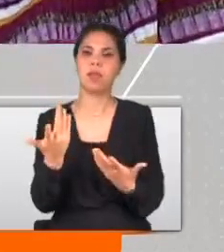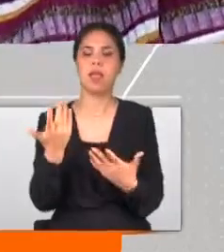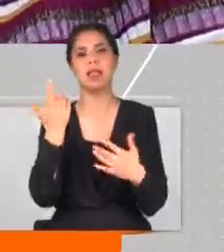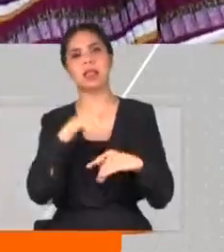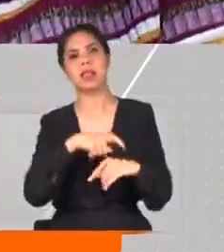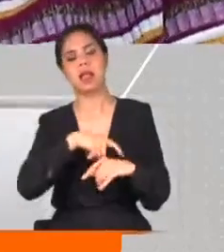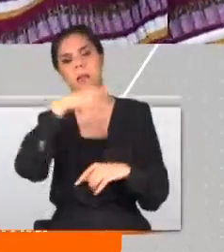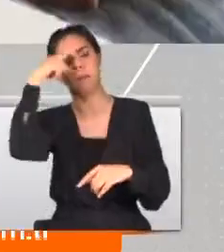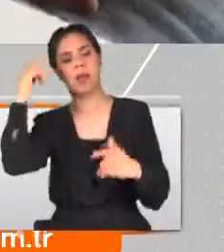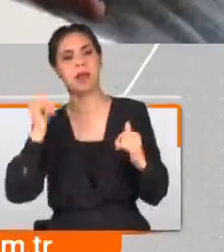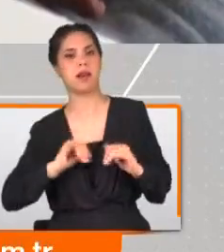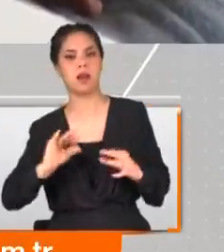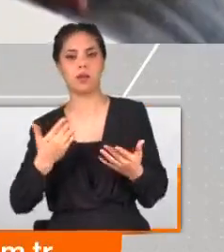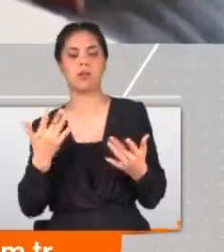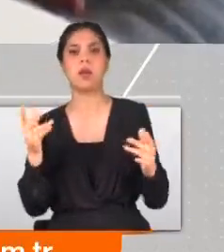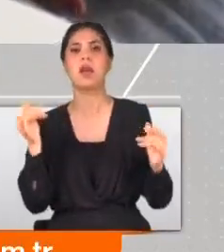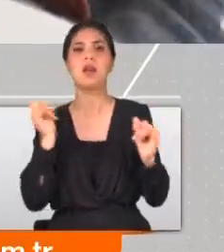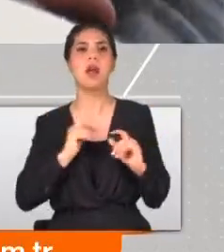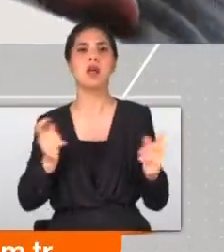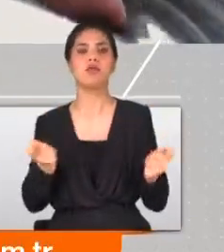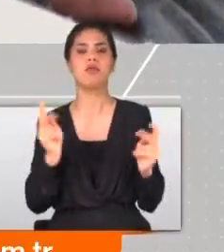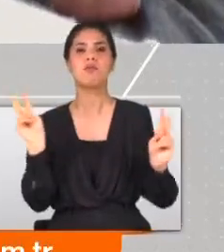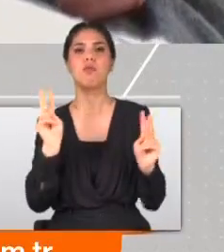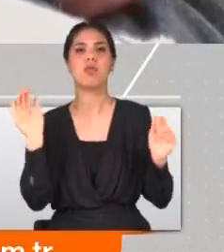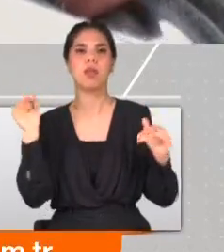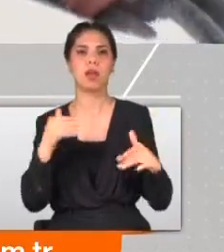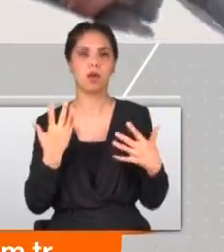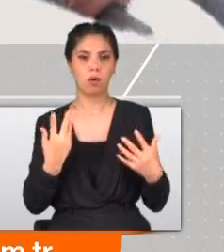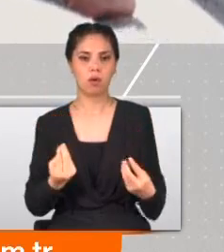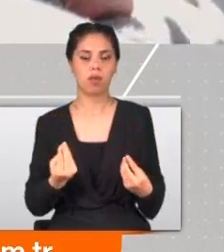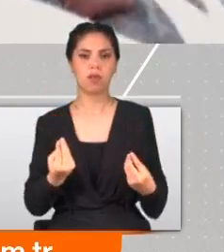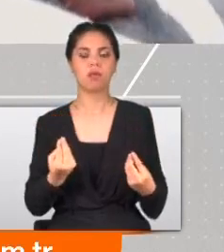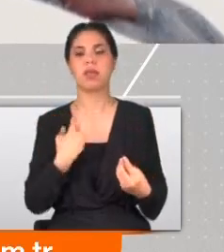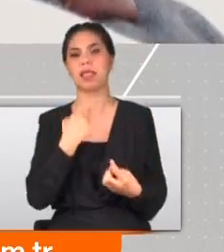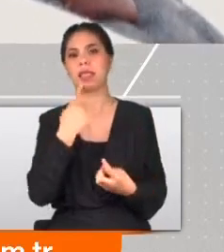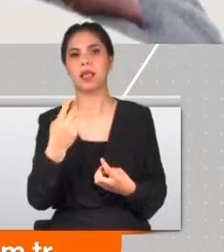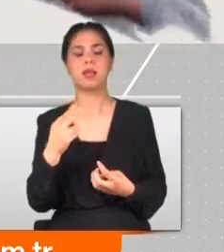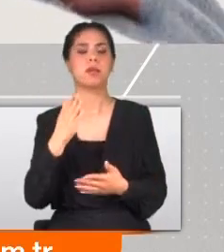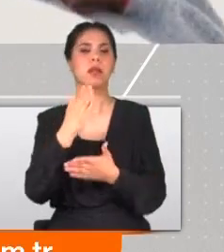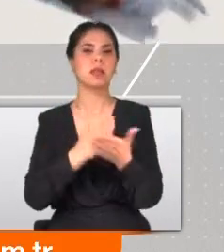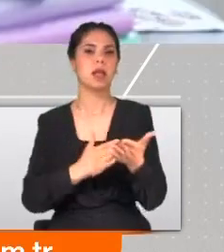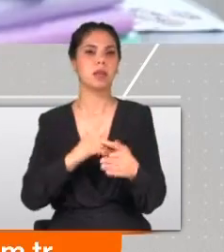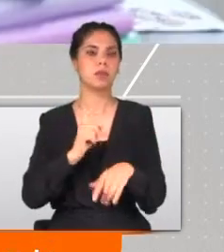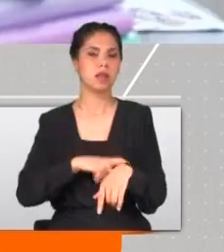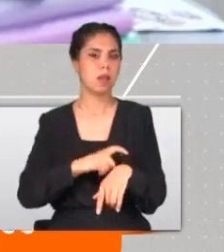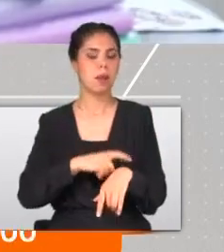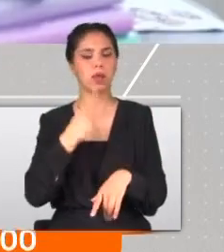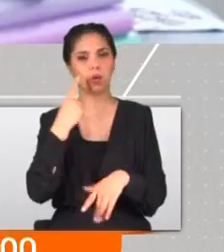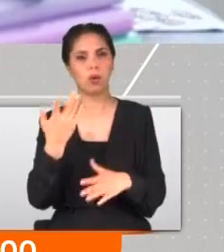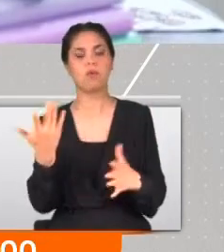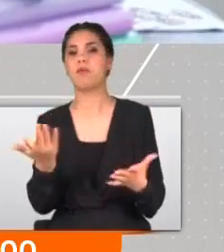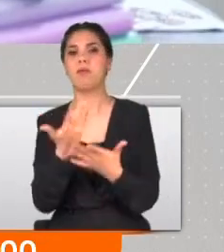saatler belki yani değişebilir. Esnek çalışma modelleri getirilebilecek. Burada da dediğim gibi işte yarı zamanlı çalışma olabilir.